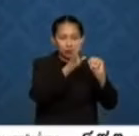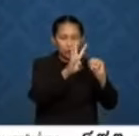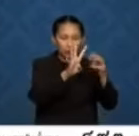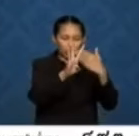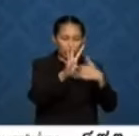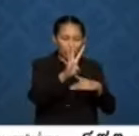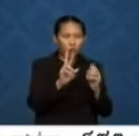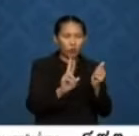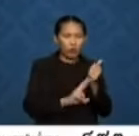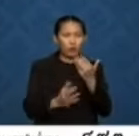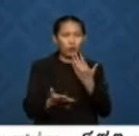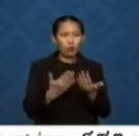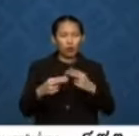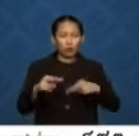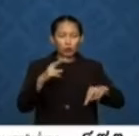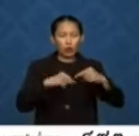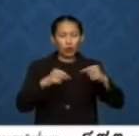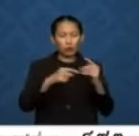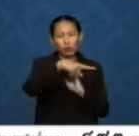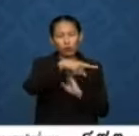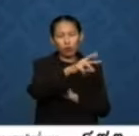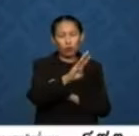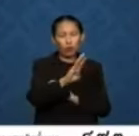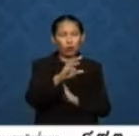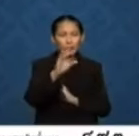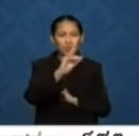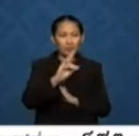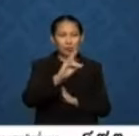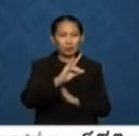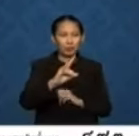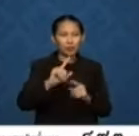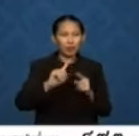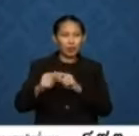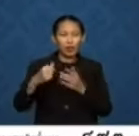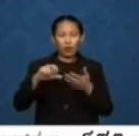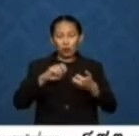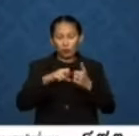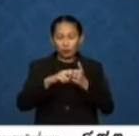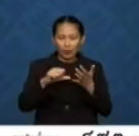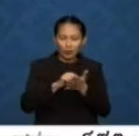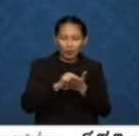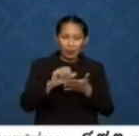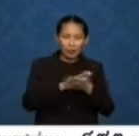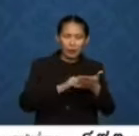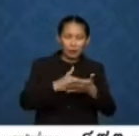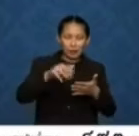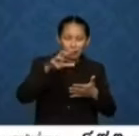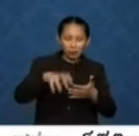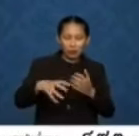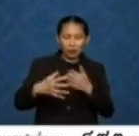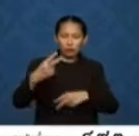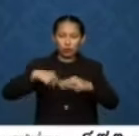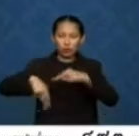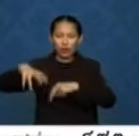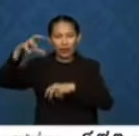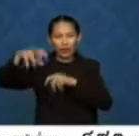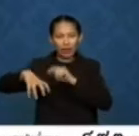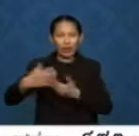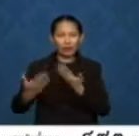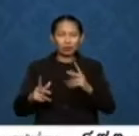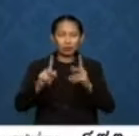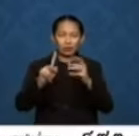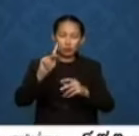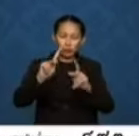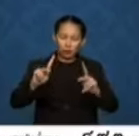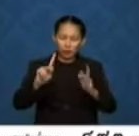พรบสงวนและคุ้มครองสัตว์ป่าการแก้ไขกฎหมายอื่นๆค่ะไม่ว่าจะเป็นกฎหมายผังเมืองกฎหมายควบคุมอาคารกฎหมายสาธารณสุขค่ะก